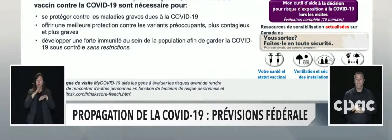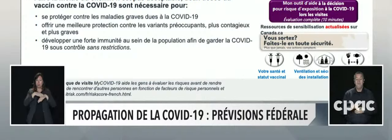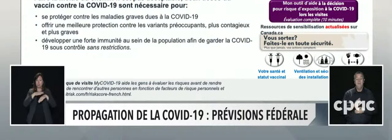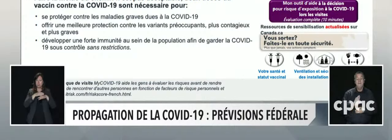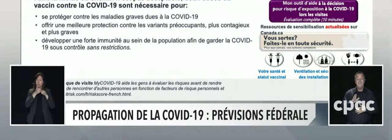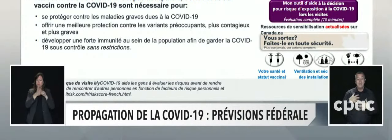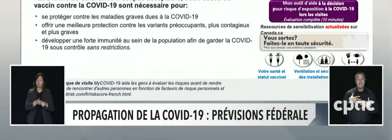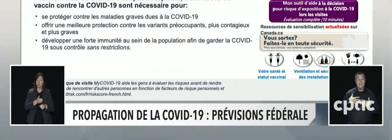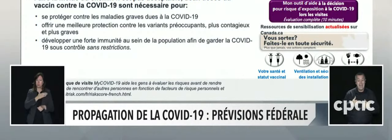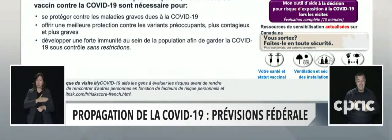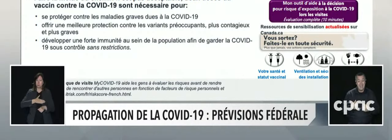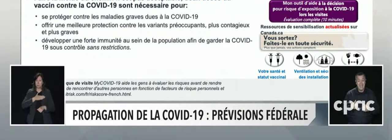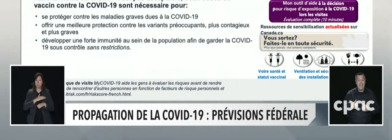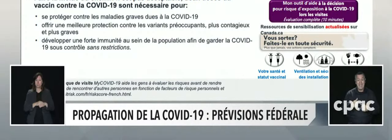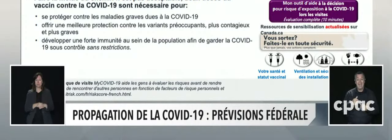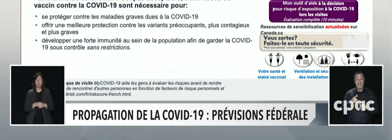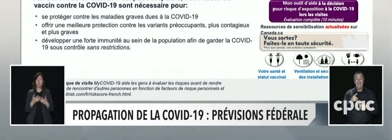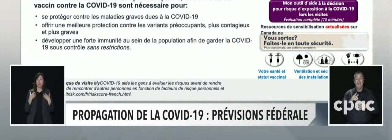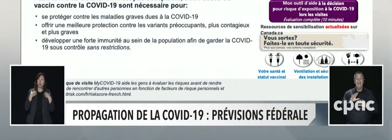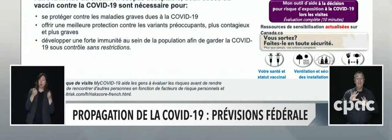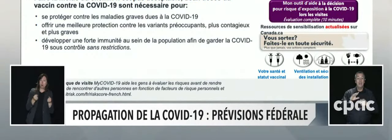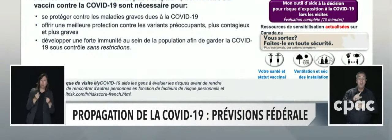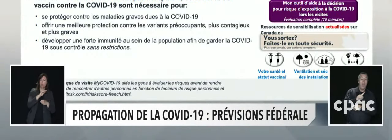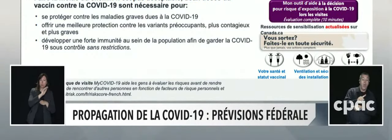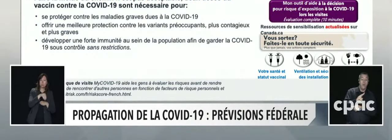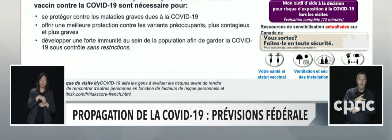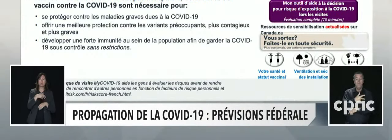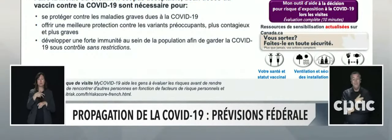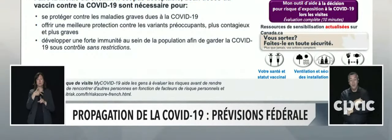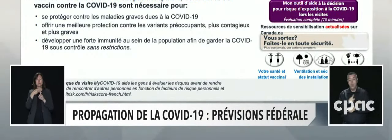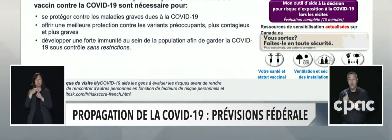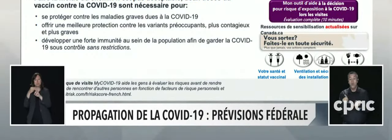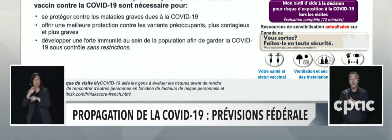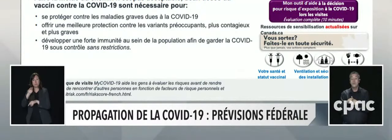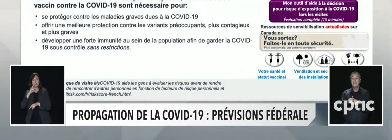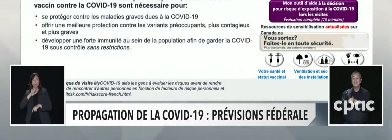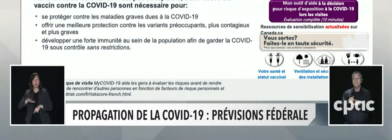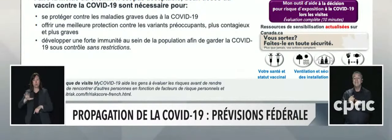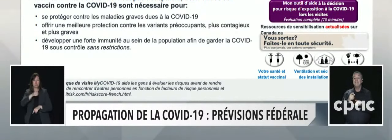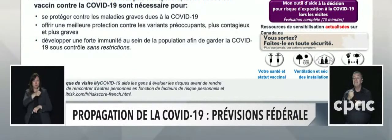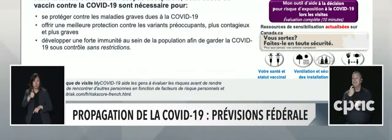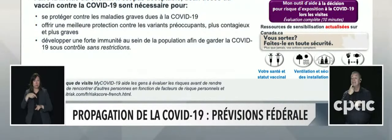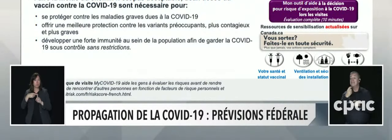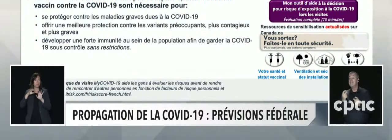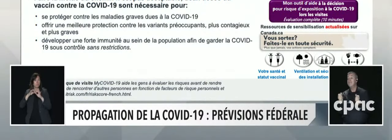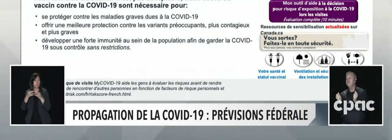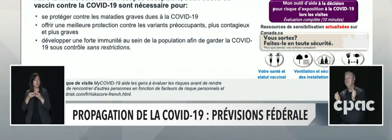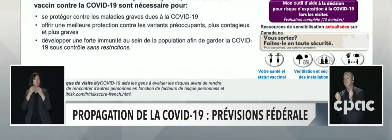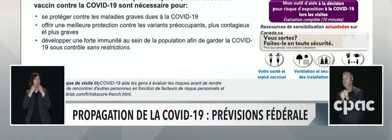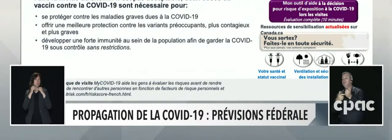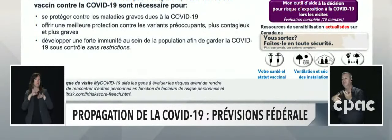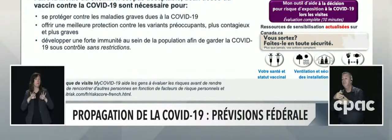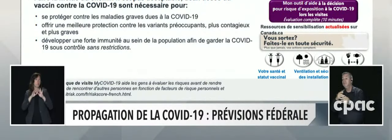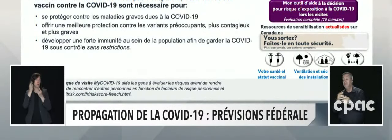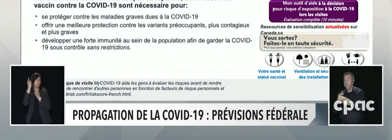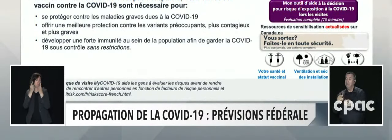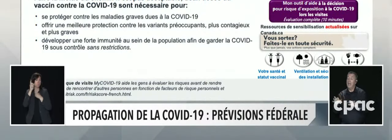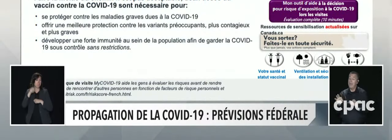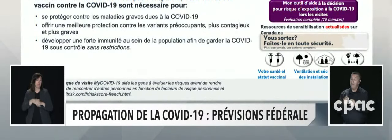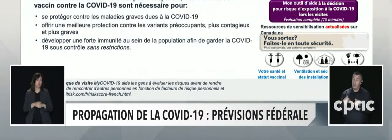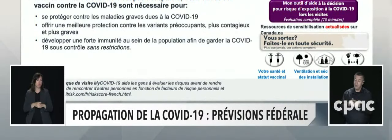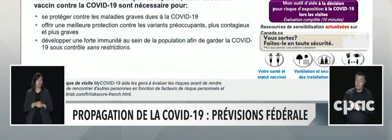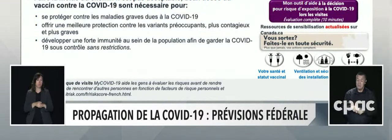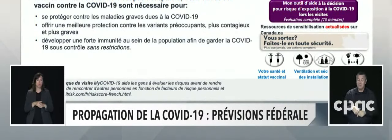santé et votre statut vaccinal ainsi que ceux de votre famille sont importants. Être COVID avisé